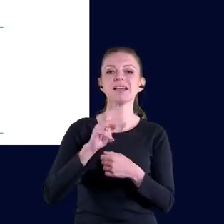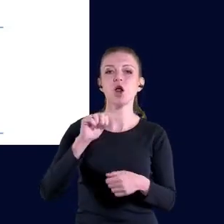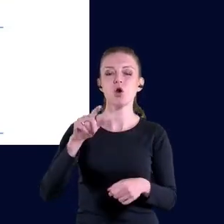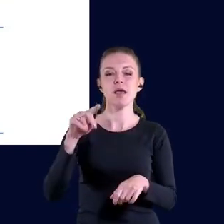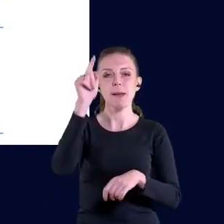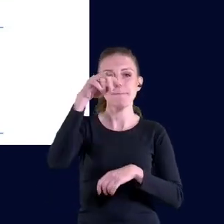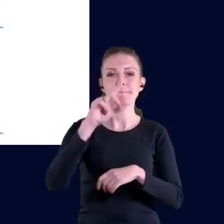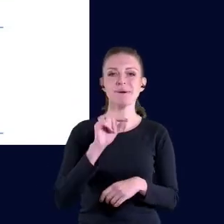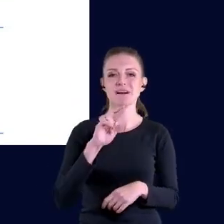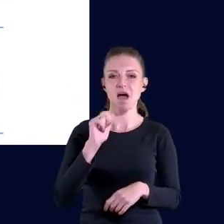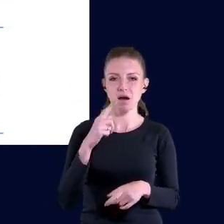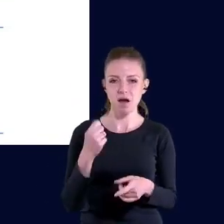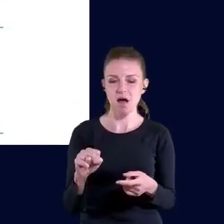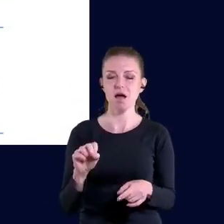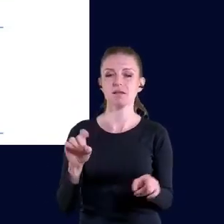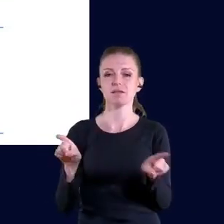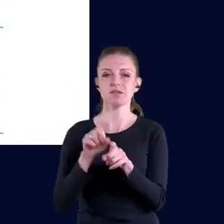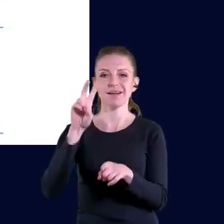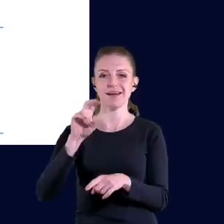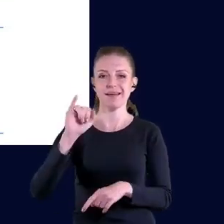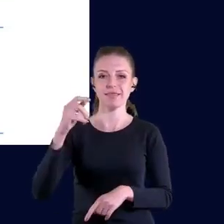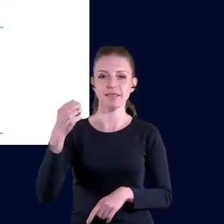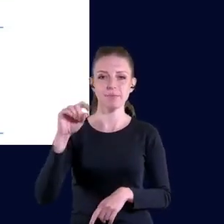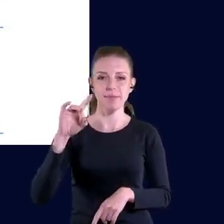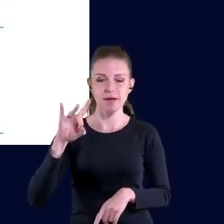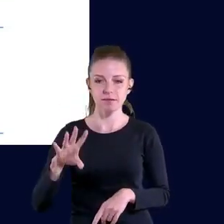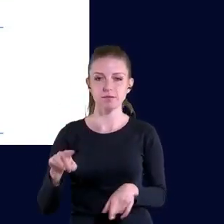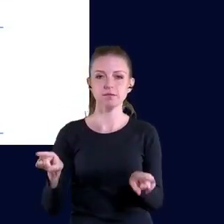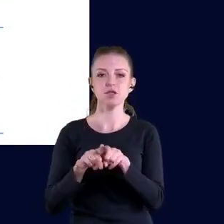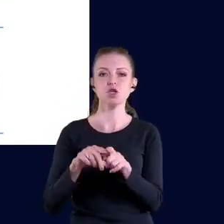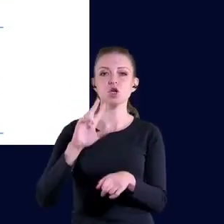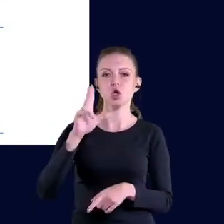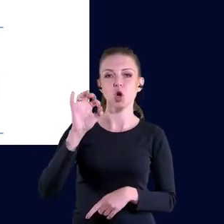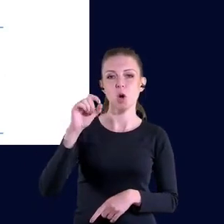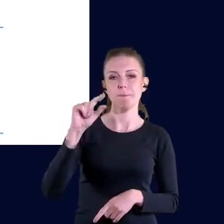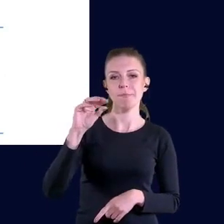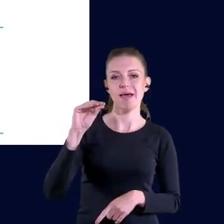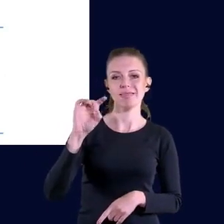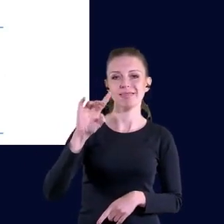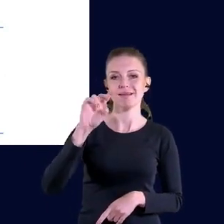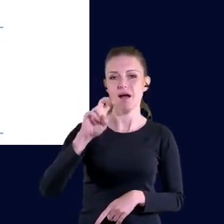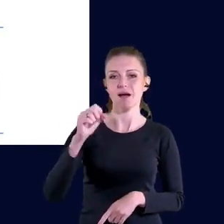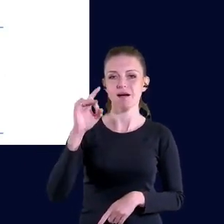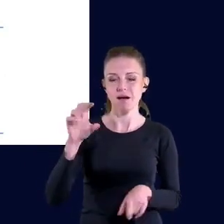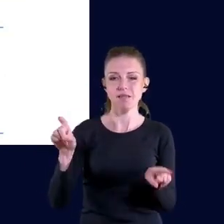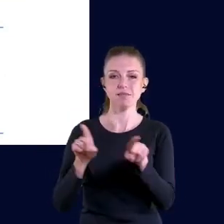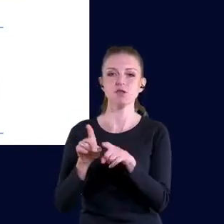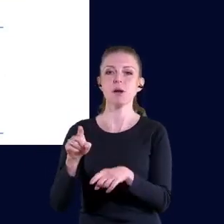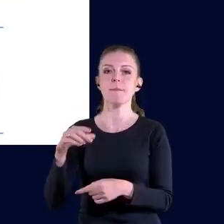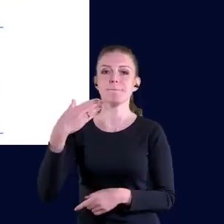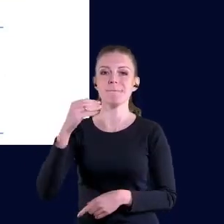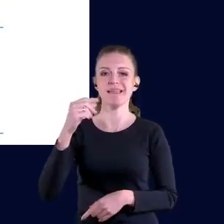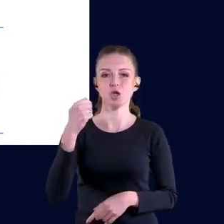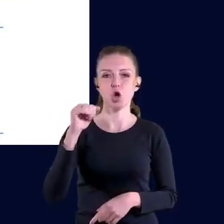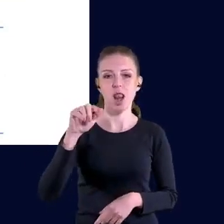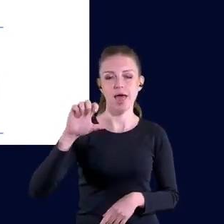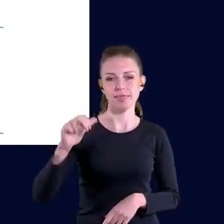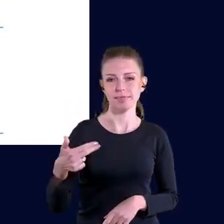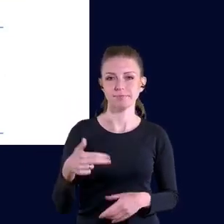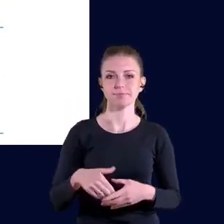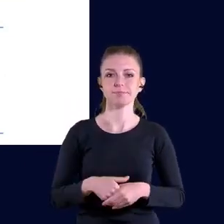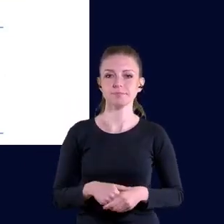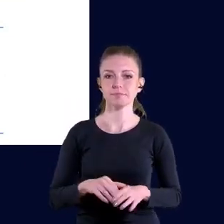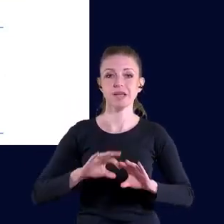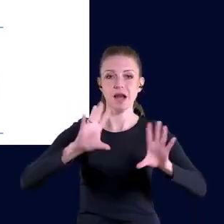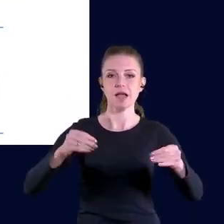Uniwersytetu w heidelbergu czerwoną uniwersytetem w Kopenhadze i uniwersytetem w Mediolanie razem